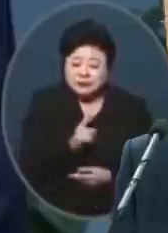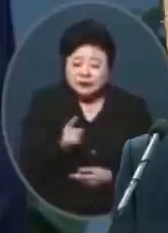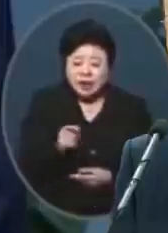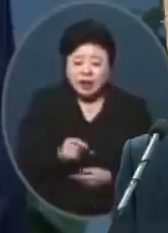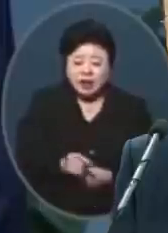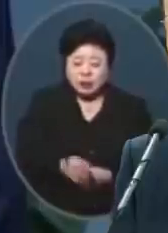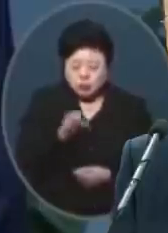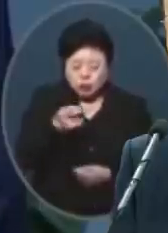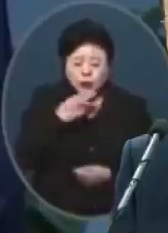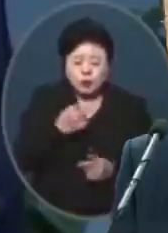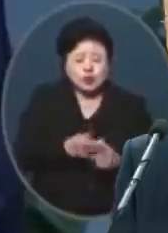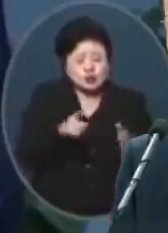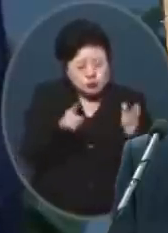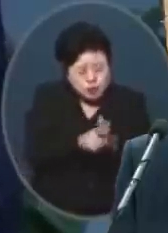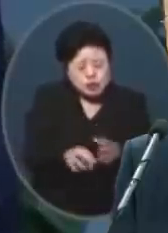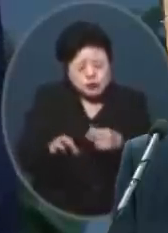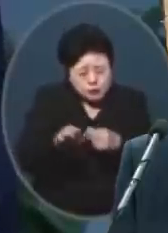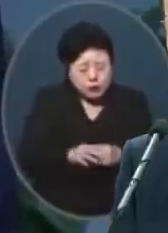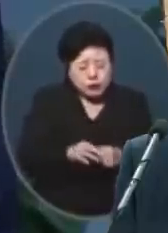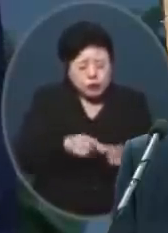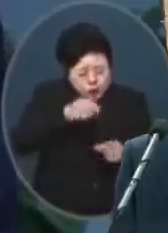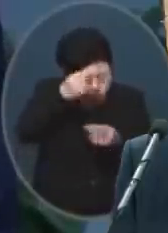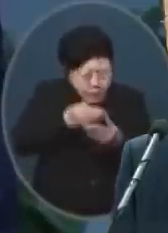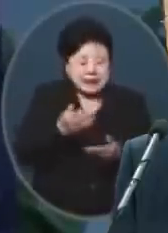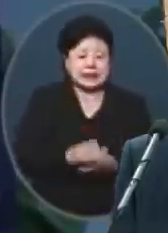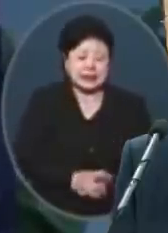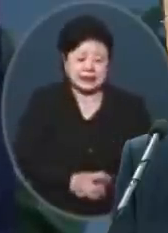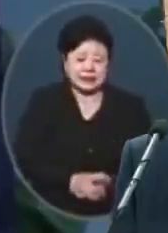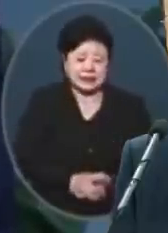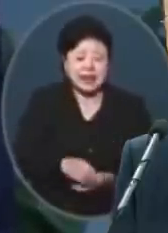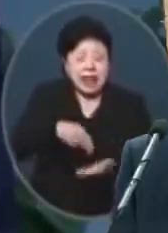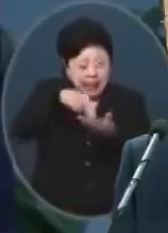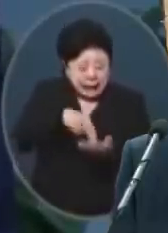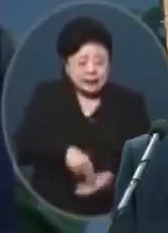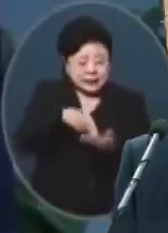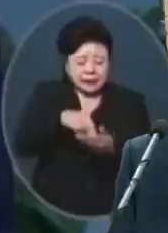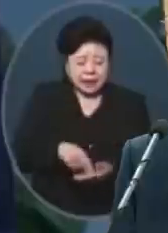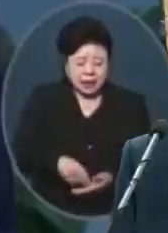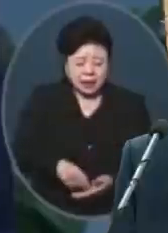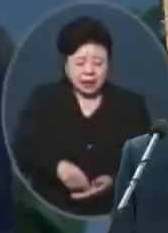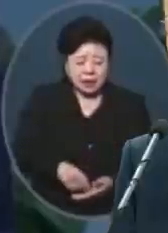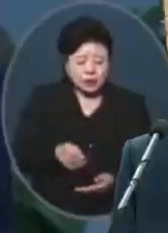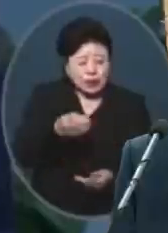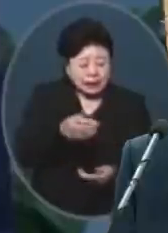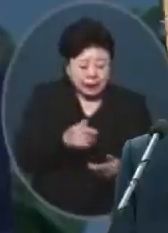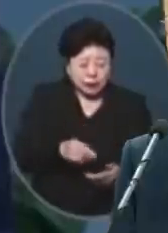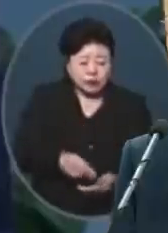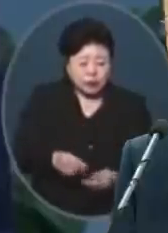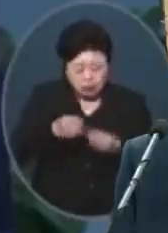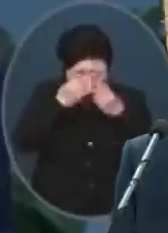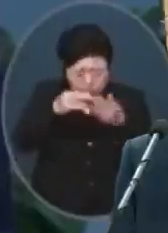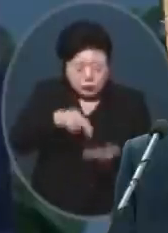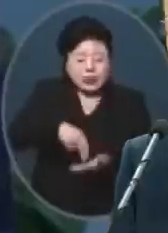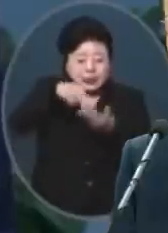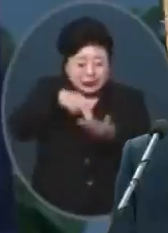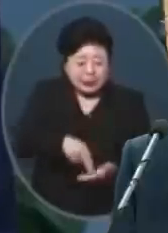암 비용 없이 예수님을 믿기만 하면 구원을 얻습니다 그러므로 믿음의 단추만 누르십시오